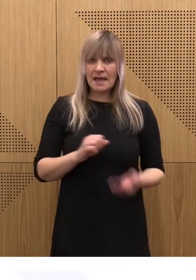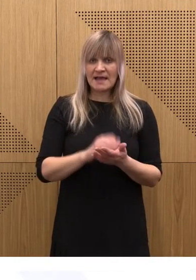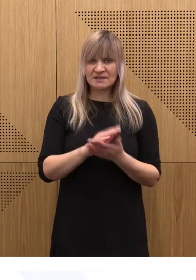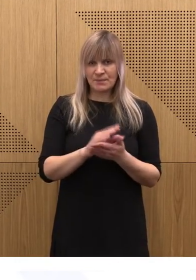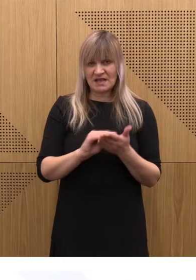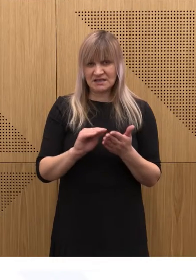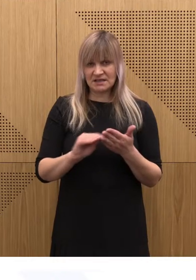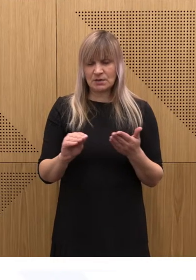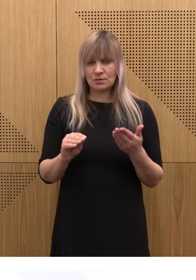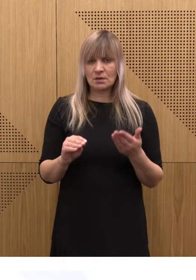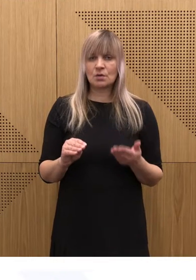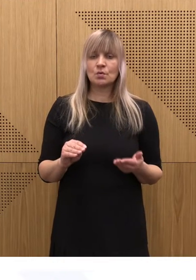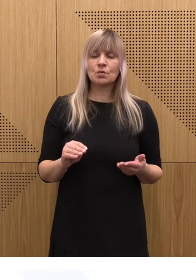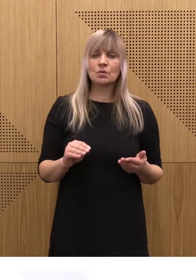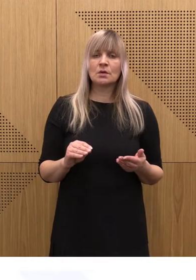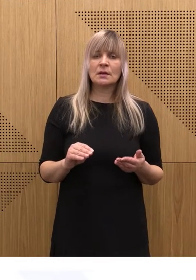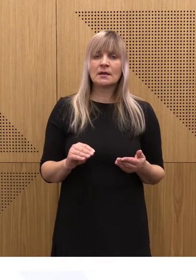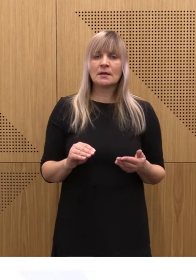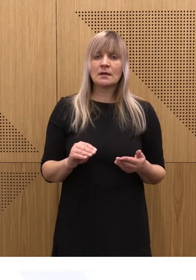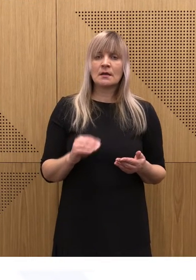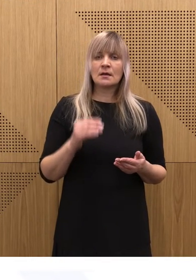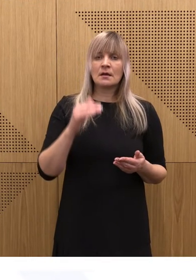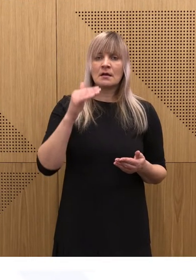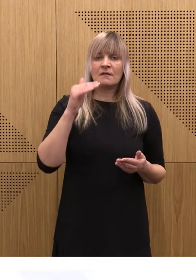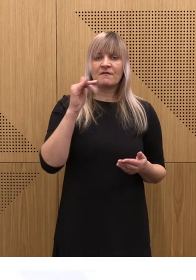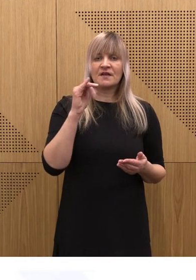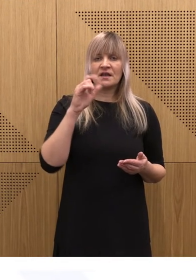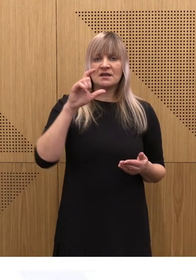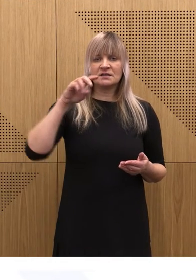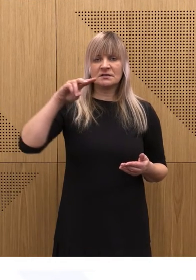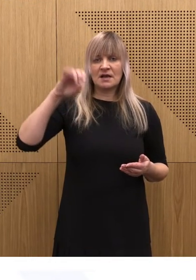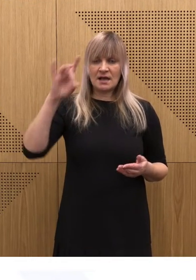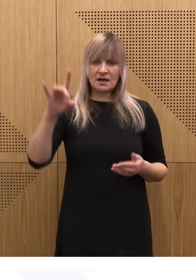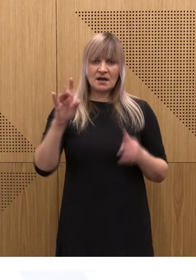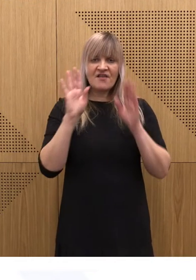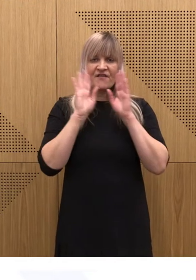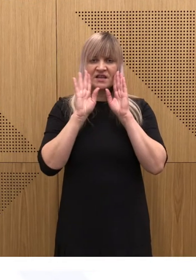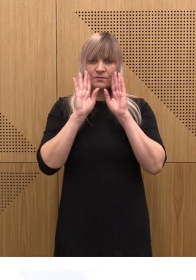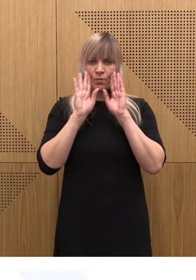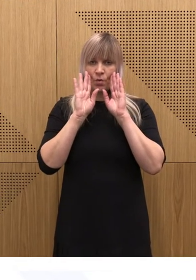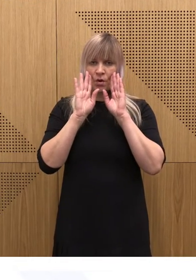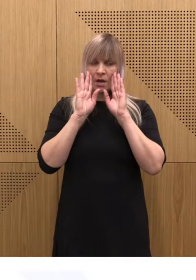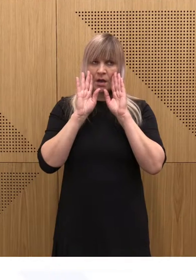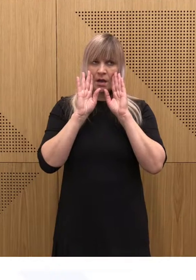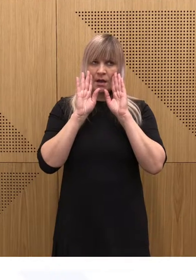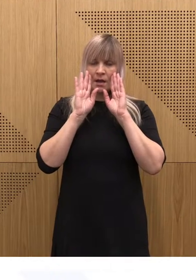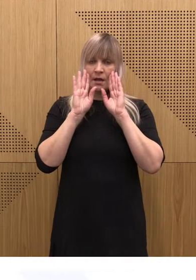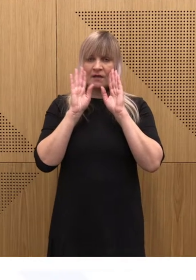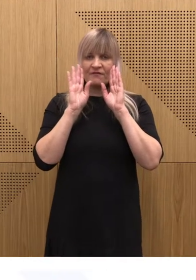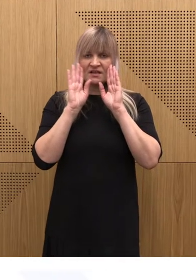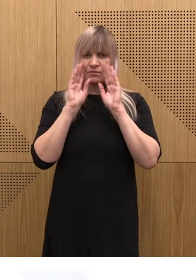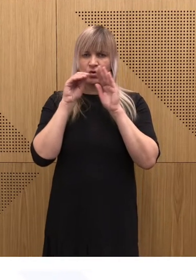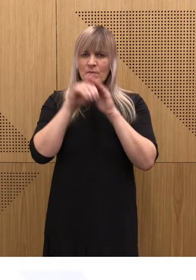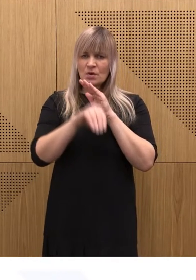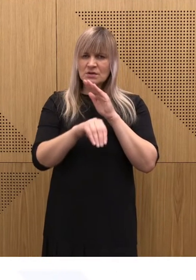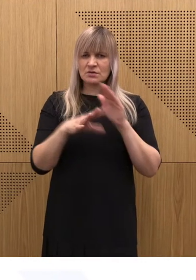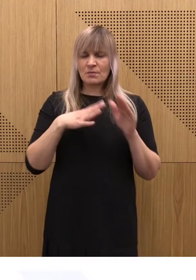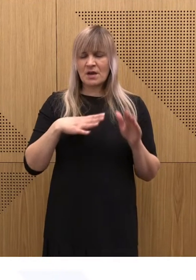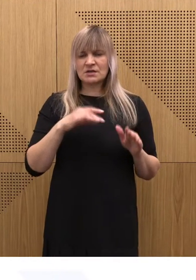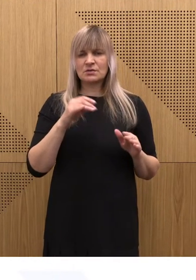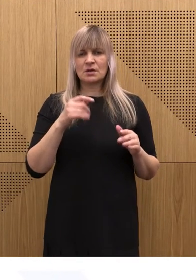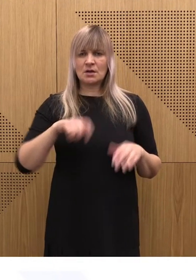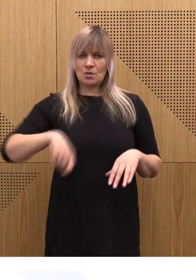Ekspressis kõlanud väide, et Krista Fischer sai peale oma Facebooki postitus teie käest pahase kõne või mis selle kõne sisu oli? Aitäh.